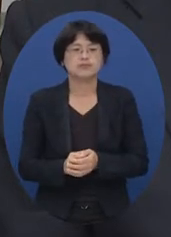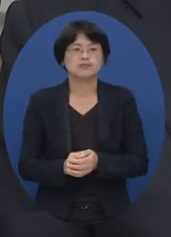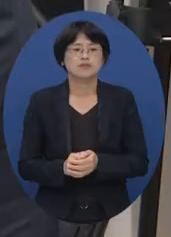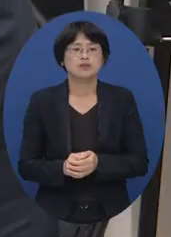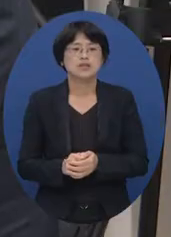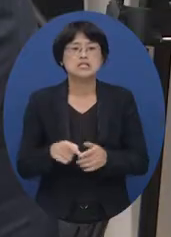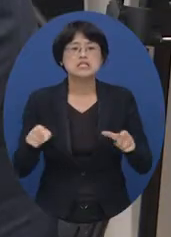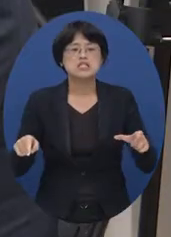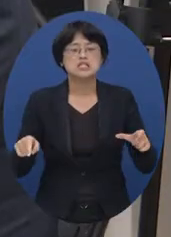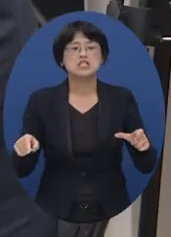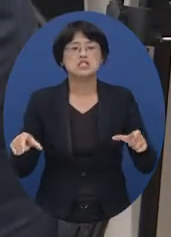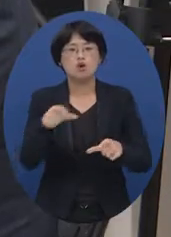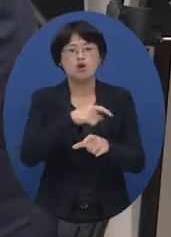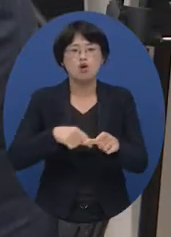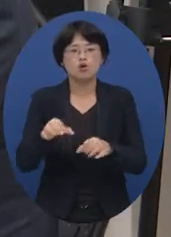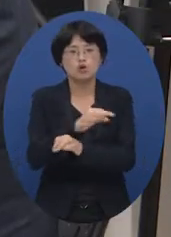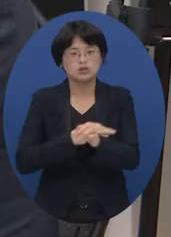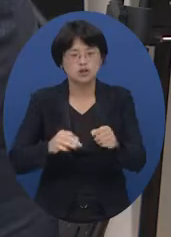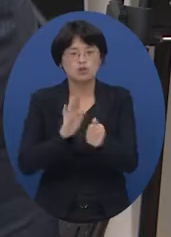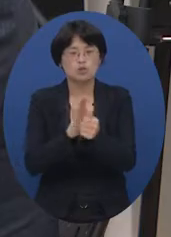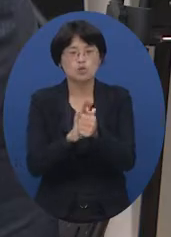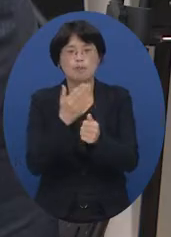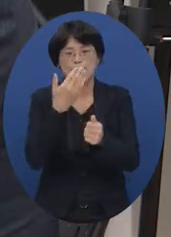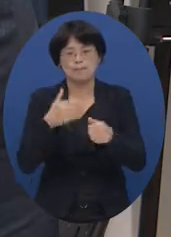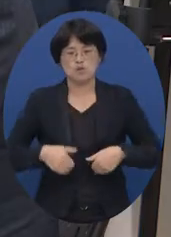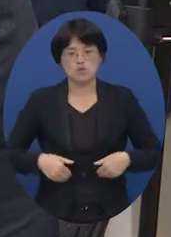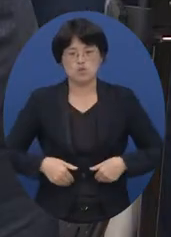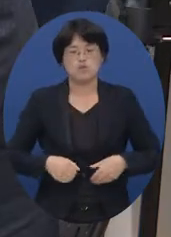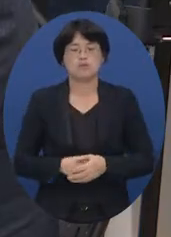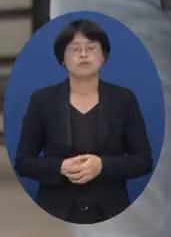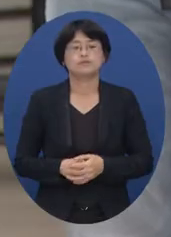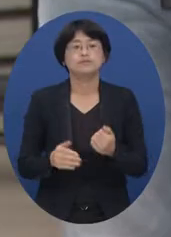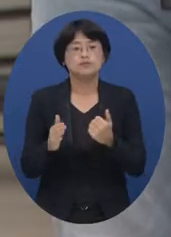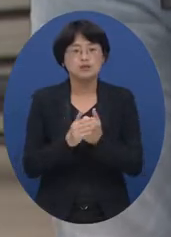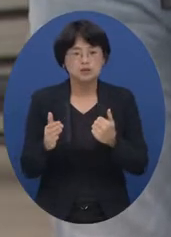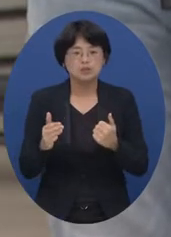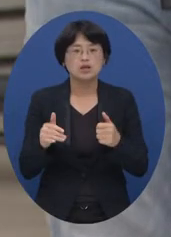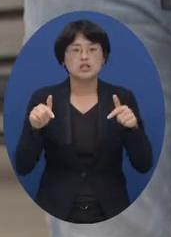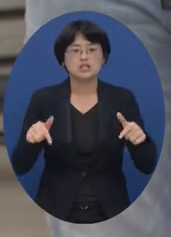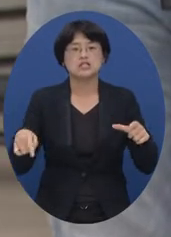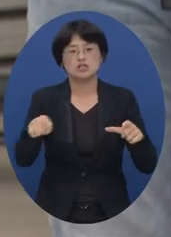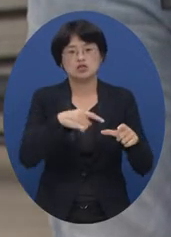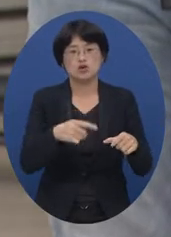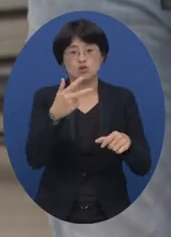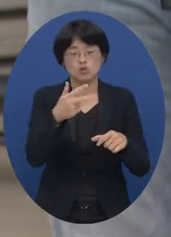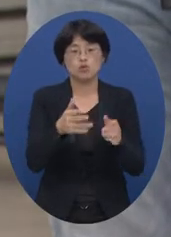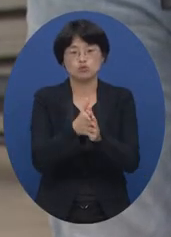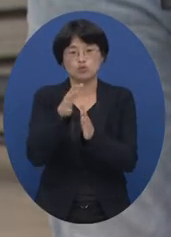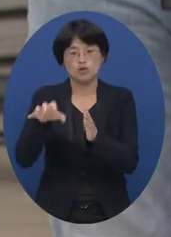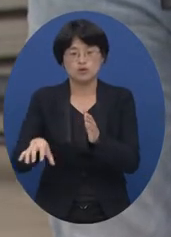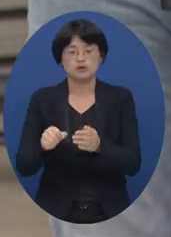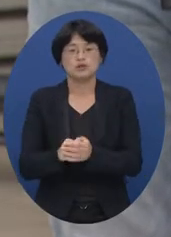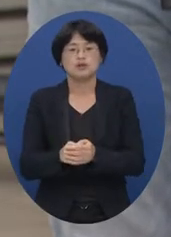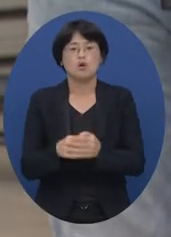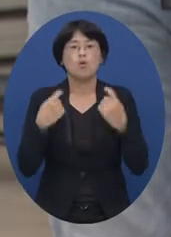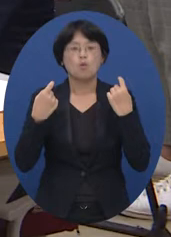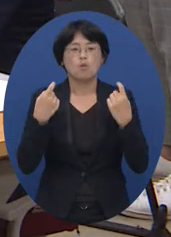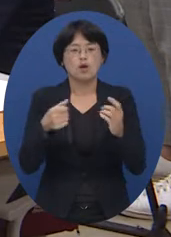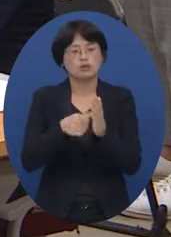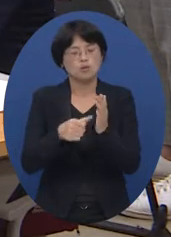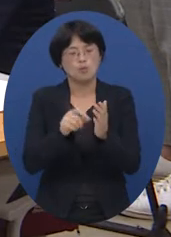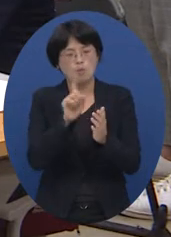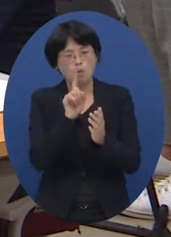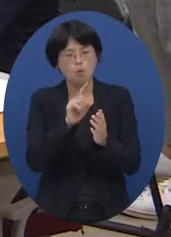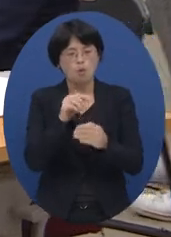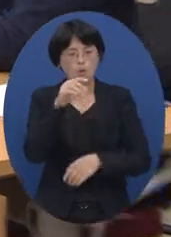자원과 연계하는 부분은 아직 많이 부족하다고 지적했습니다. 이어 경기 서부권 7개 도시가 함께 관광 자원을 공동